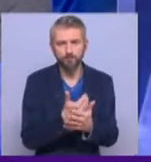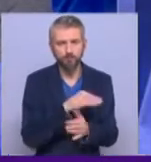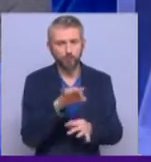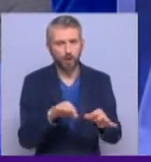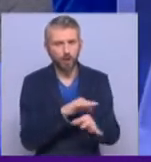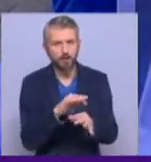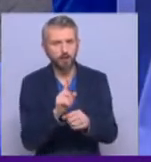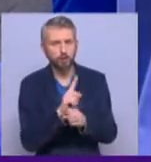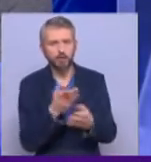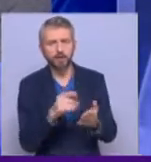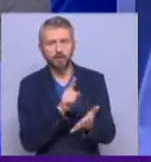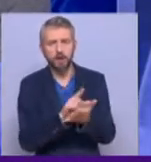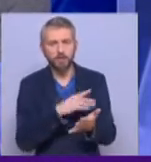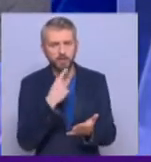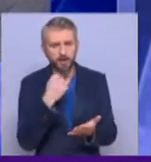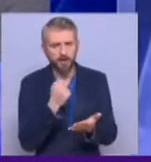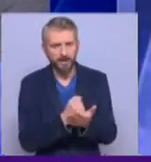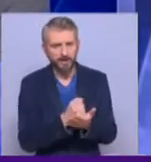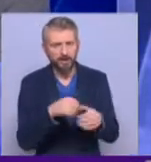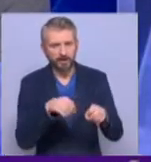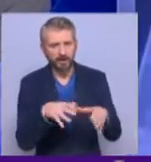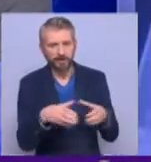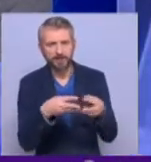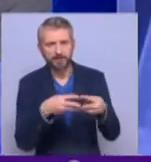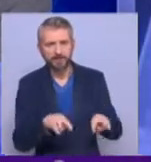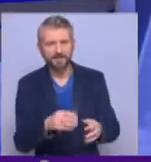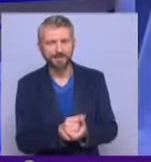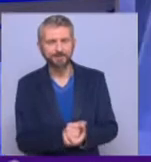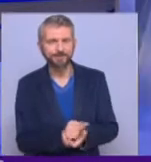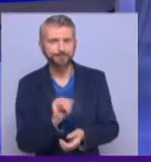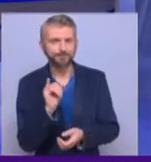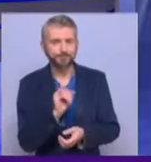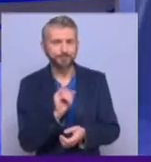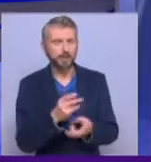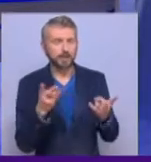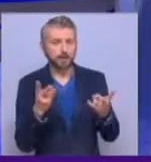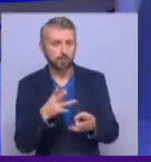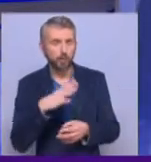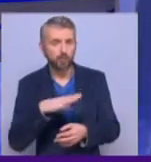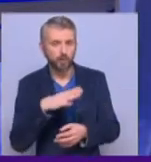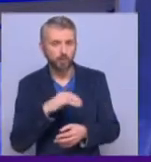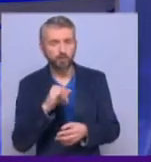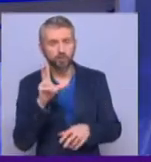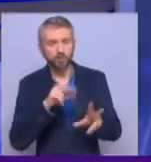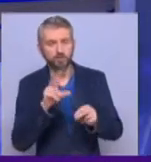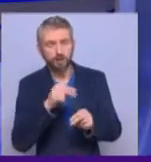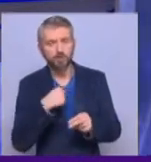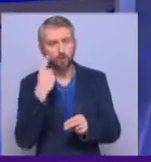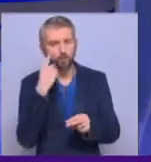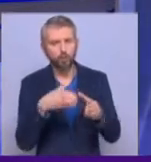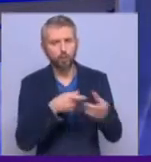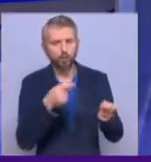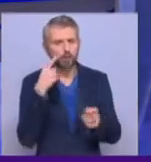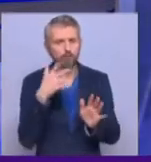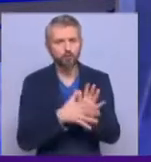проекти норм, які мають бути затверджені постановою Кабінету міністрів. І треба очікувати і сподіватися, я думаю, що в уряді розуміють